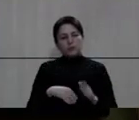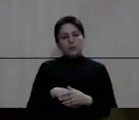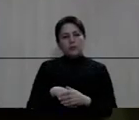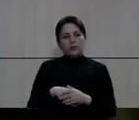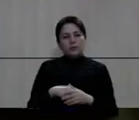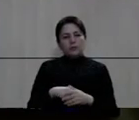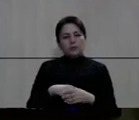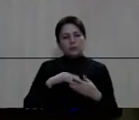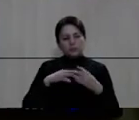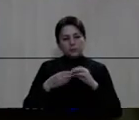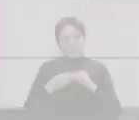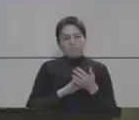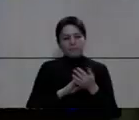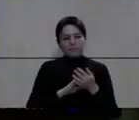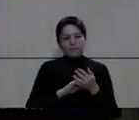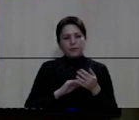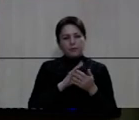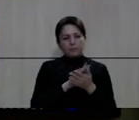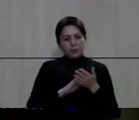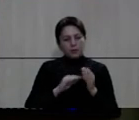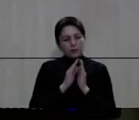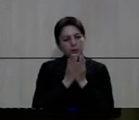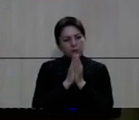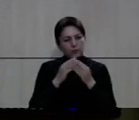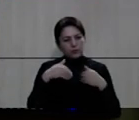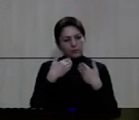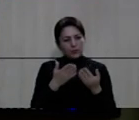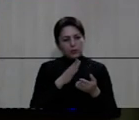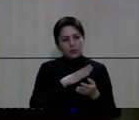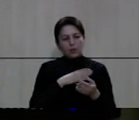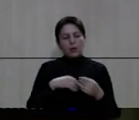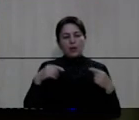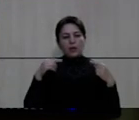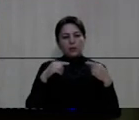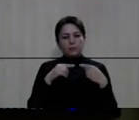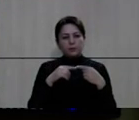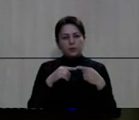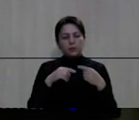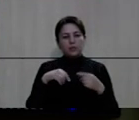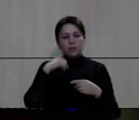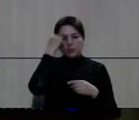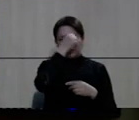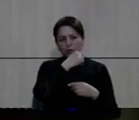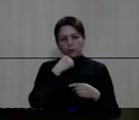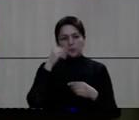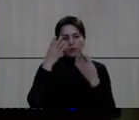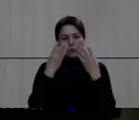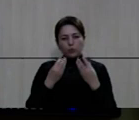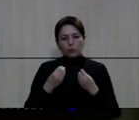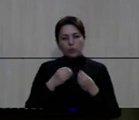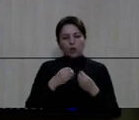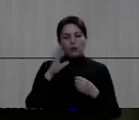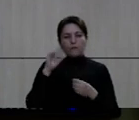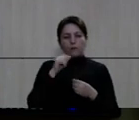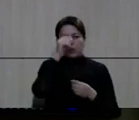bo'ladi. Demak, matn darsligingizda berilgan, albatta yil, kun